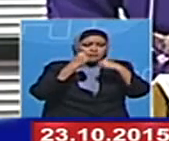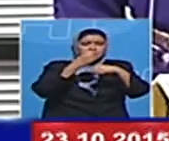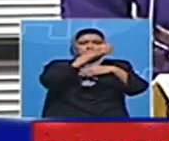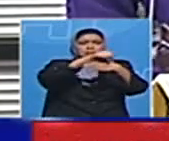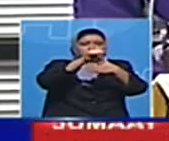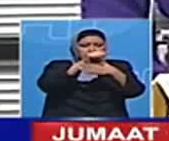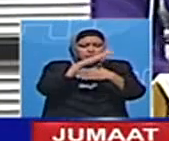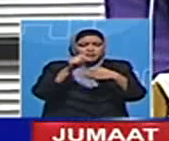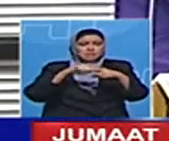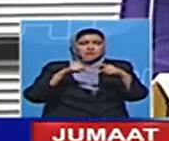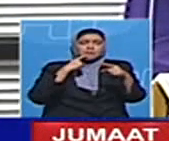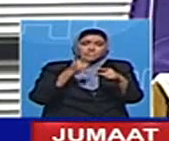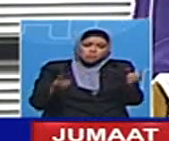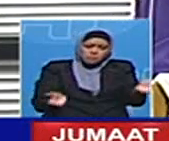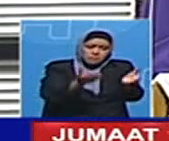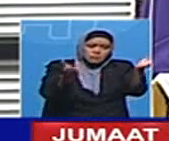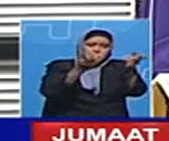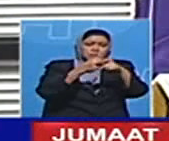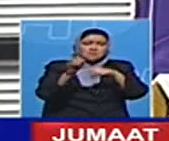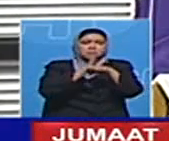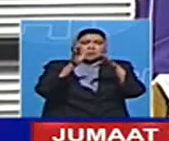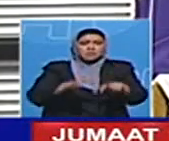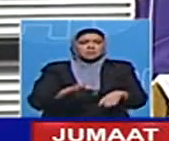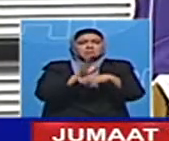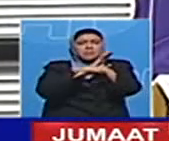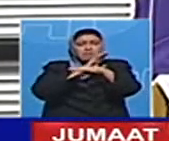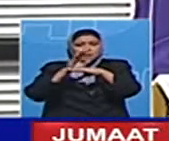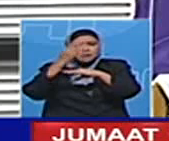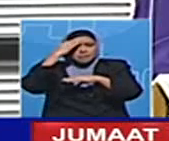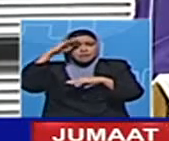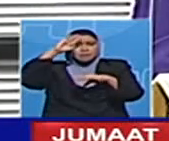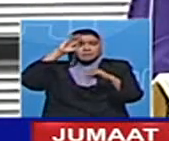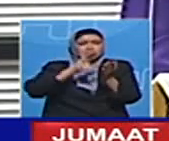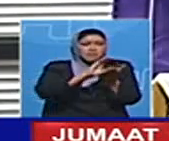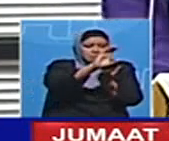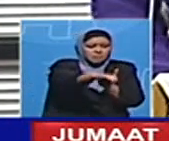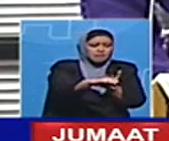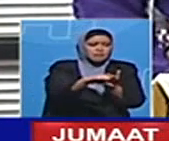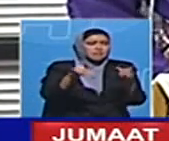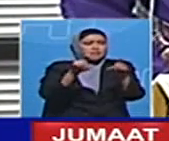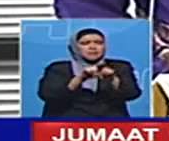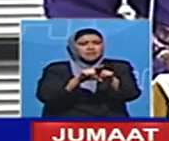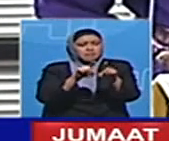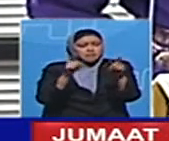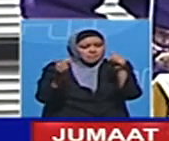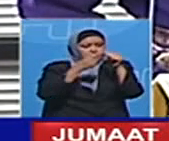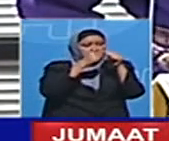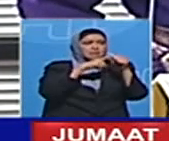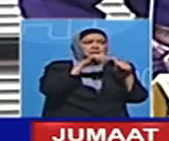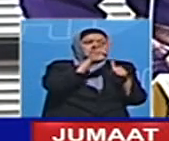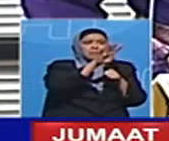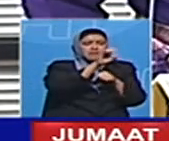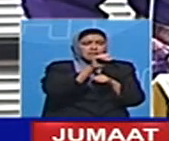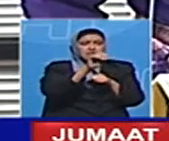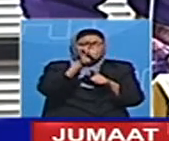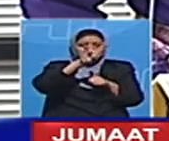memperhebat keusahawanan dan perniagaan Bumiputera peruntukan akan diberikan seperti berikut pertama r00 juta